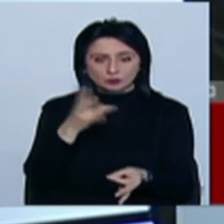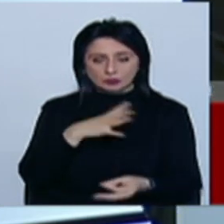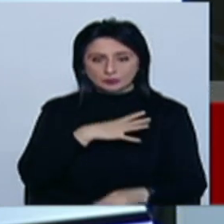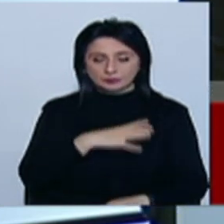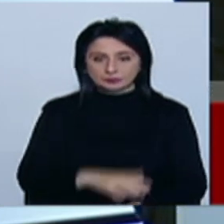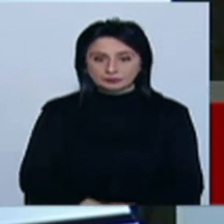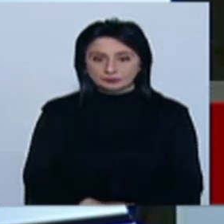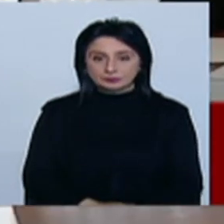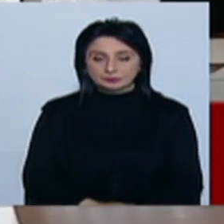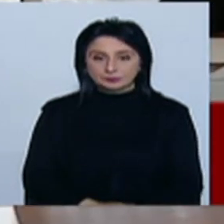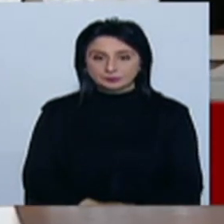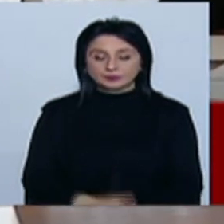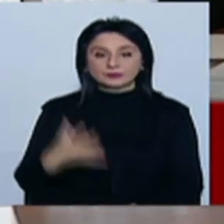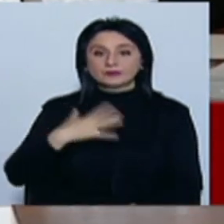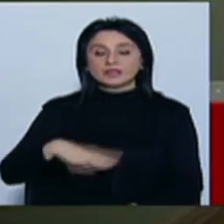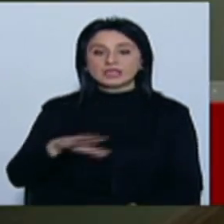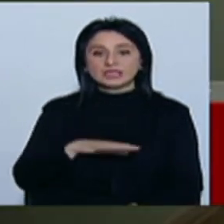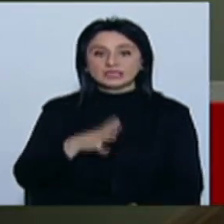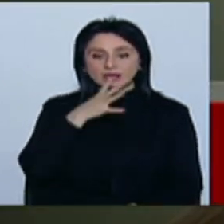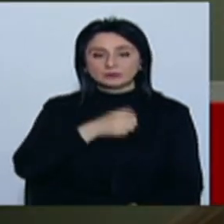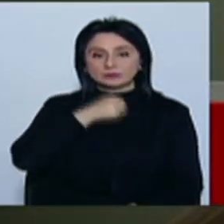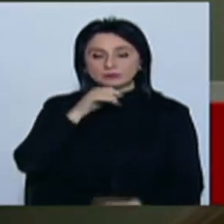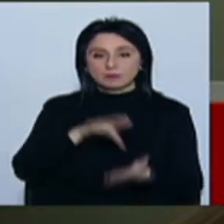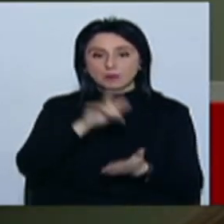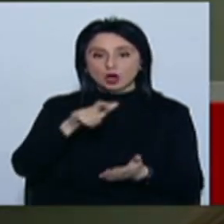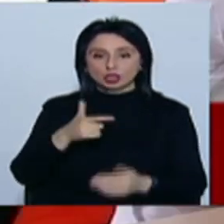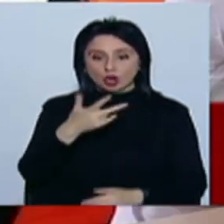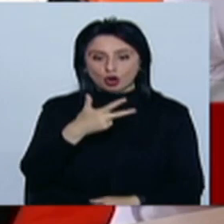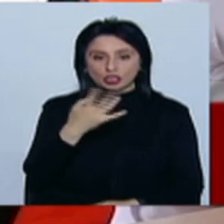ასახელებენ. საქართველოს ზრდასრული მოსახლეობის